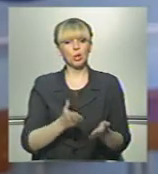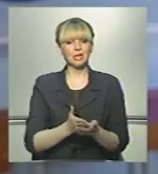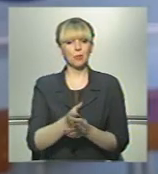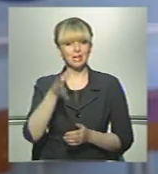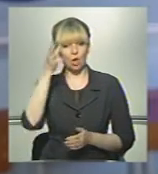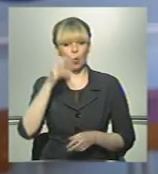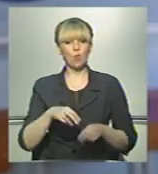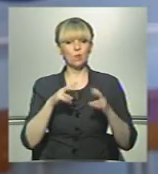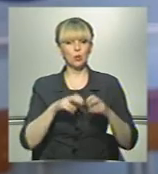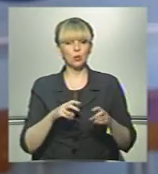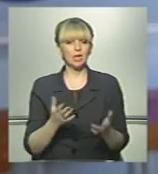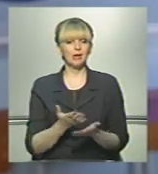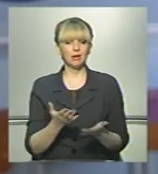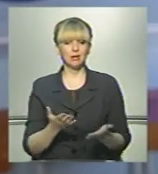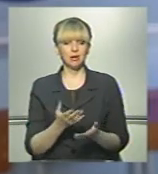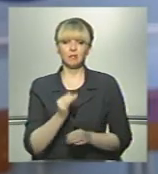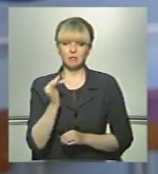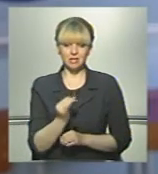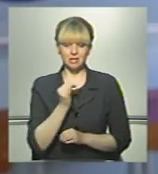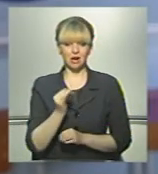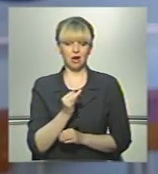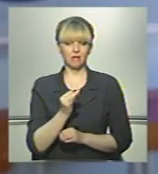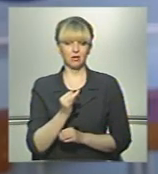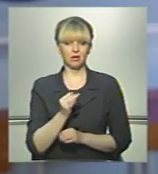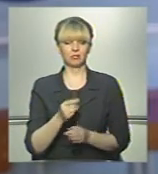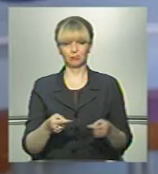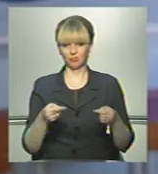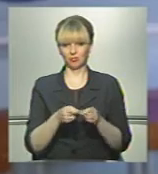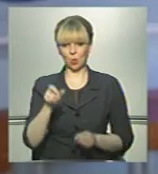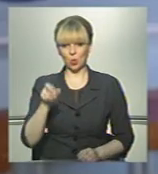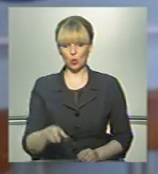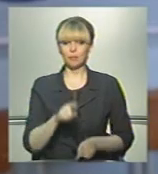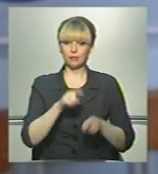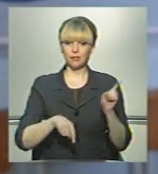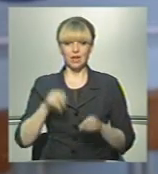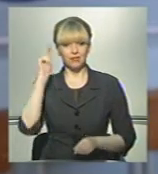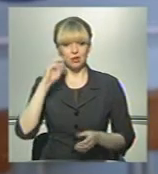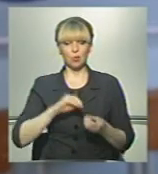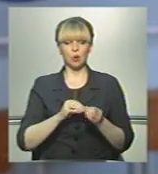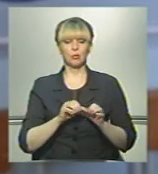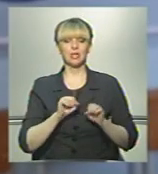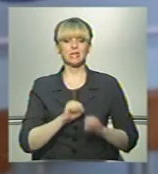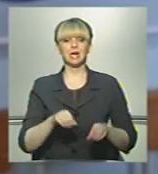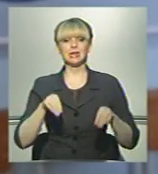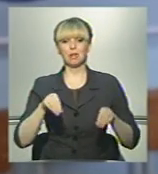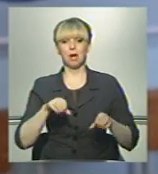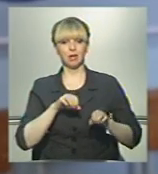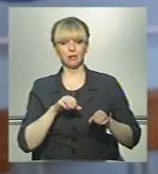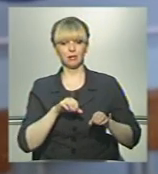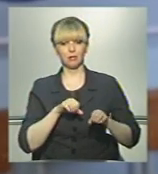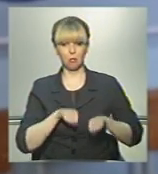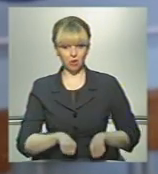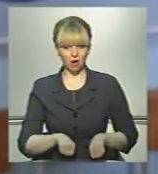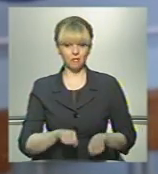наукових досліджень, які безпосередньо цікавили конкретну людину. Деякі вивчають проблеми захисту земельних прав, окремі